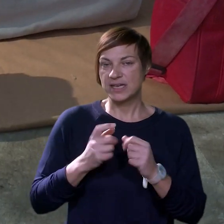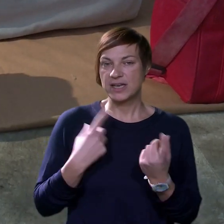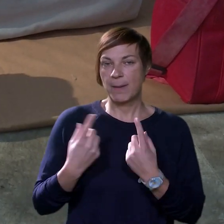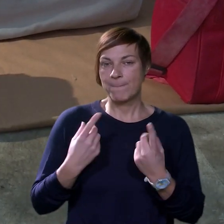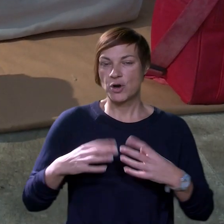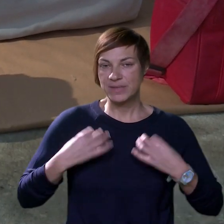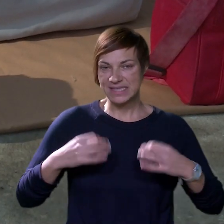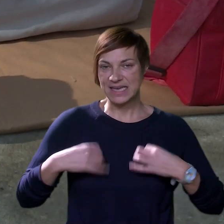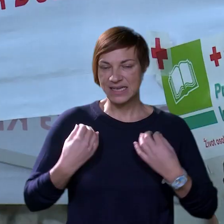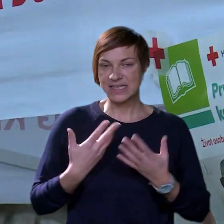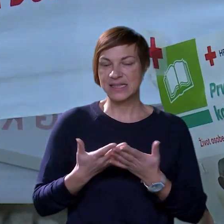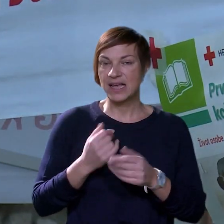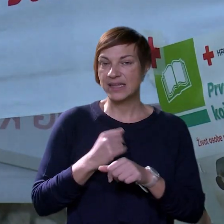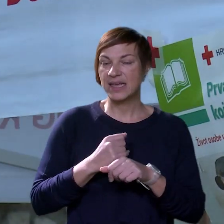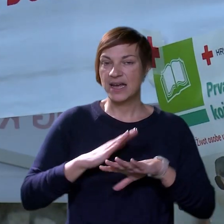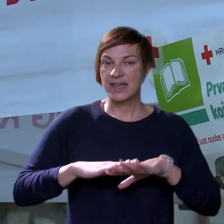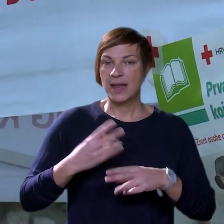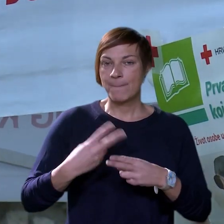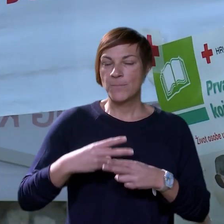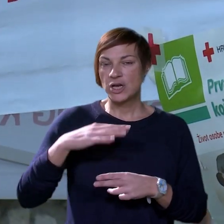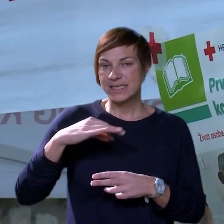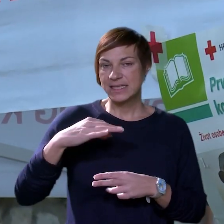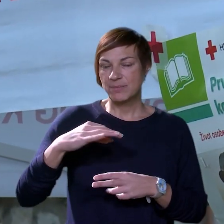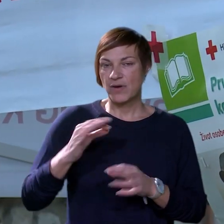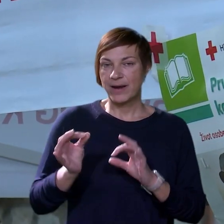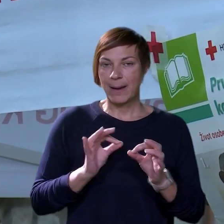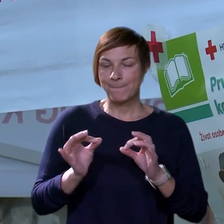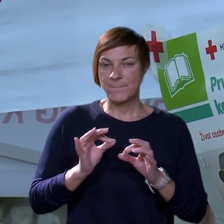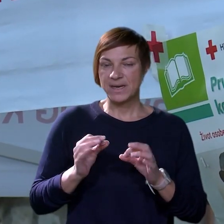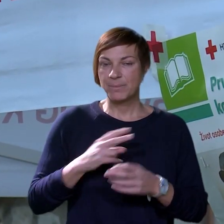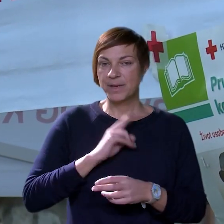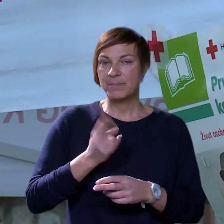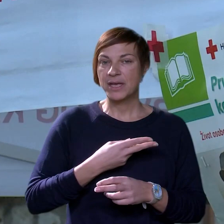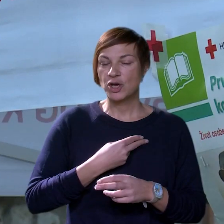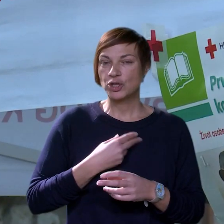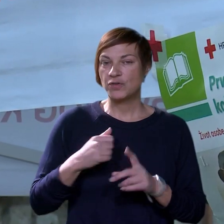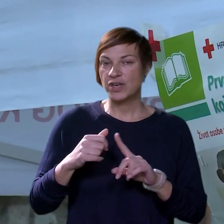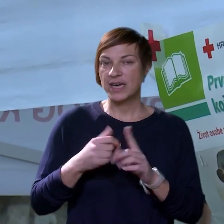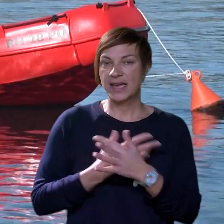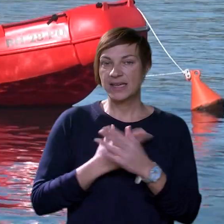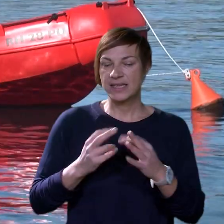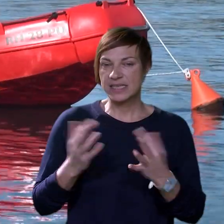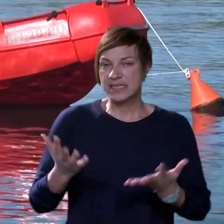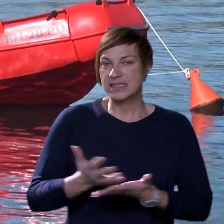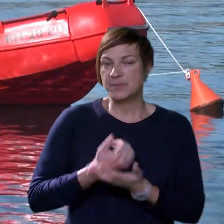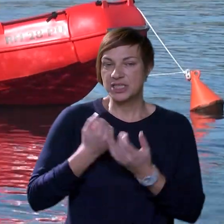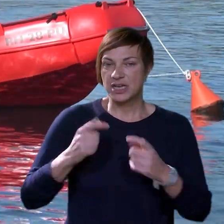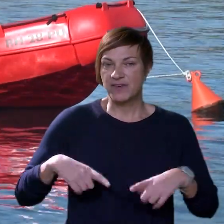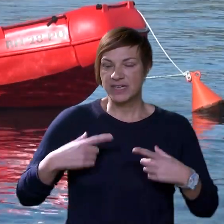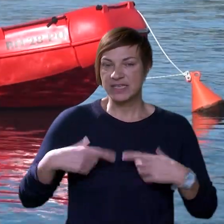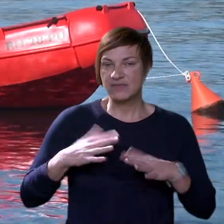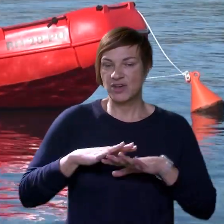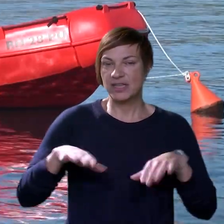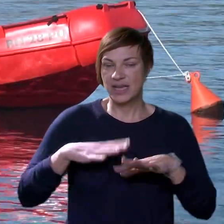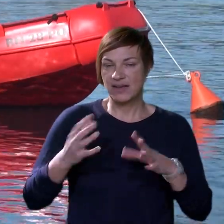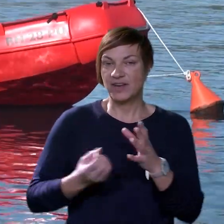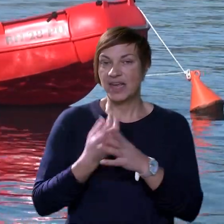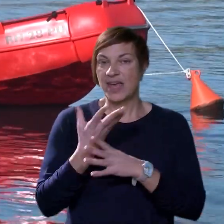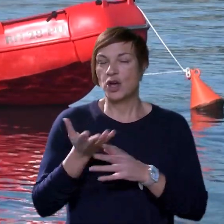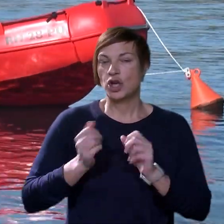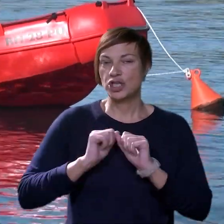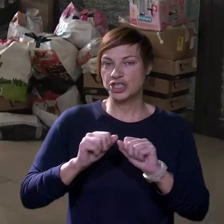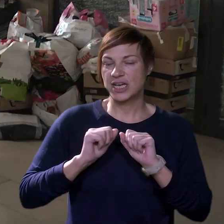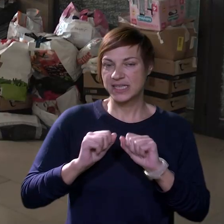i promicanje zdravlja, rad na bolestima ovisnosti, pripreme i odgovor na krize, spašavanje života na vodi,